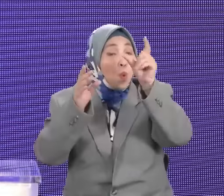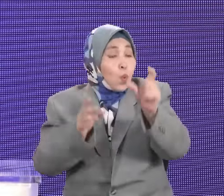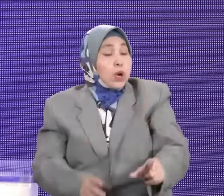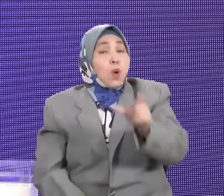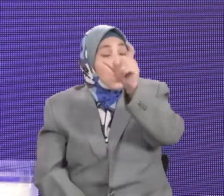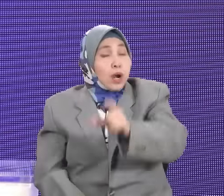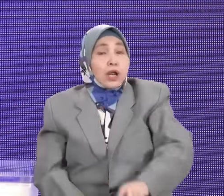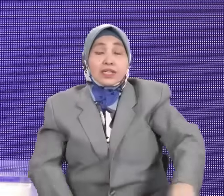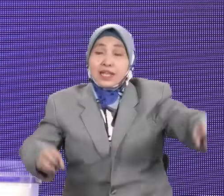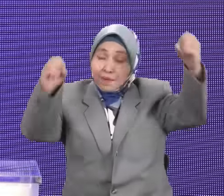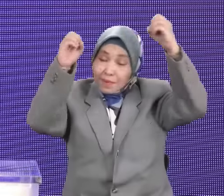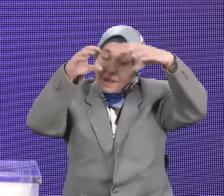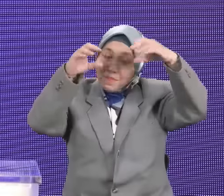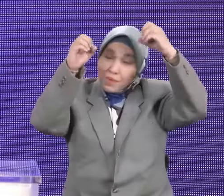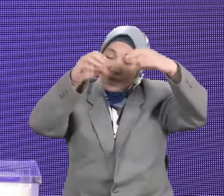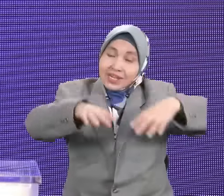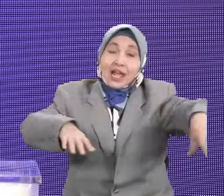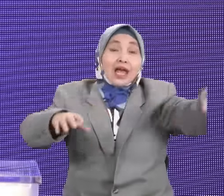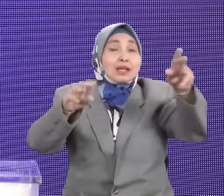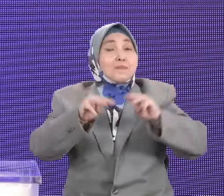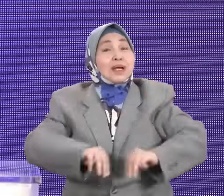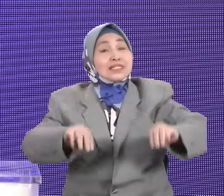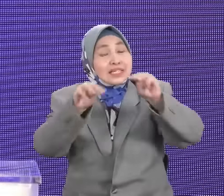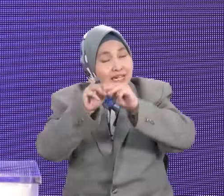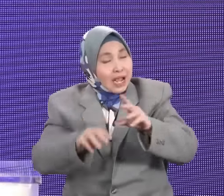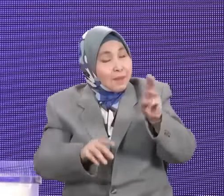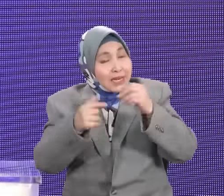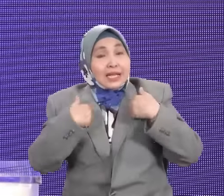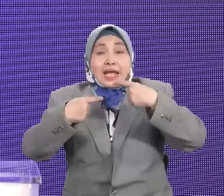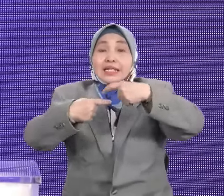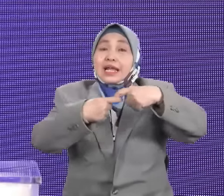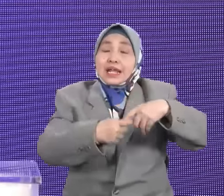memakmurkan masjid amarah dan amarah